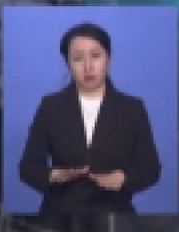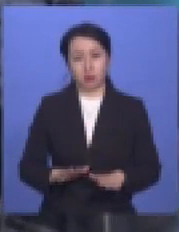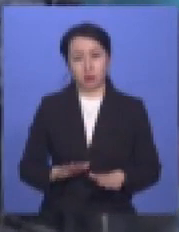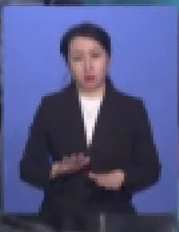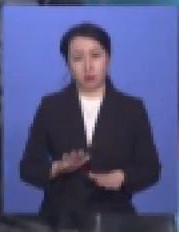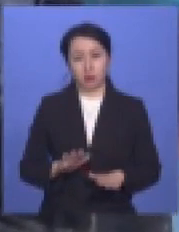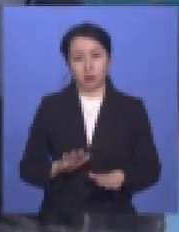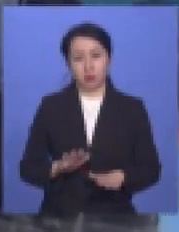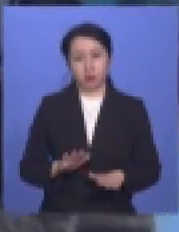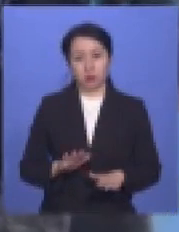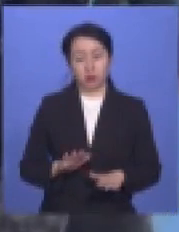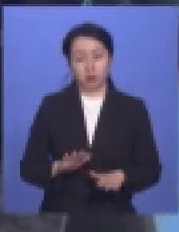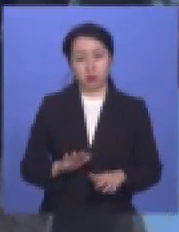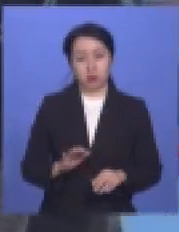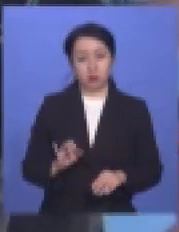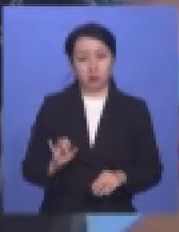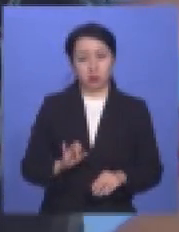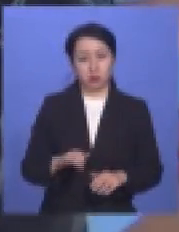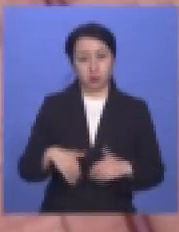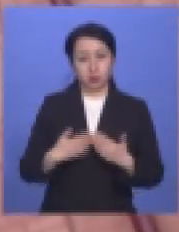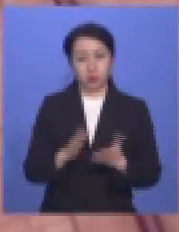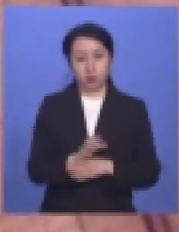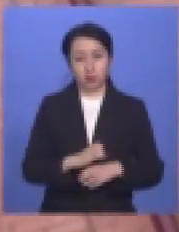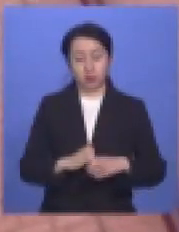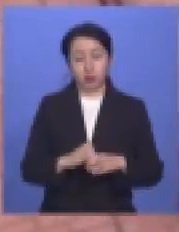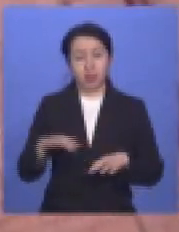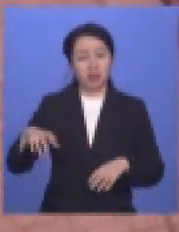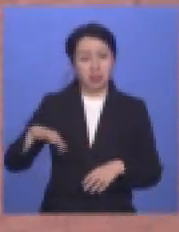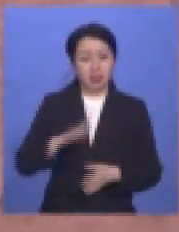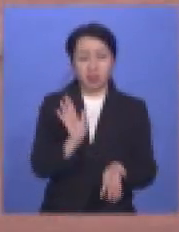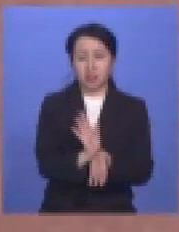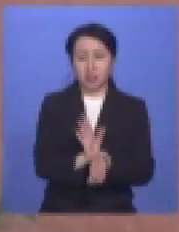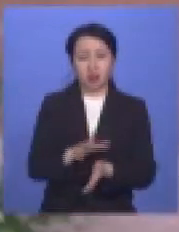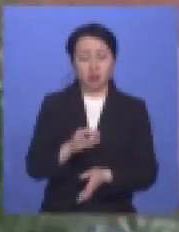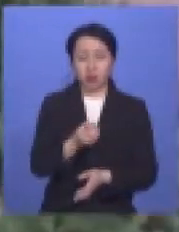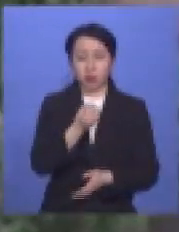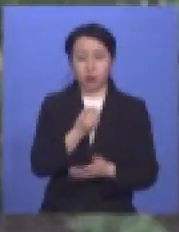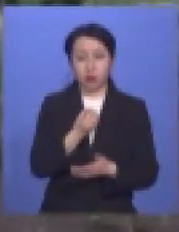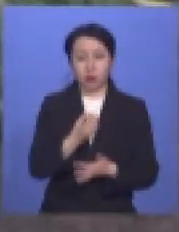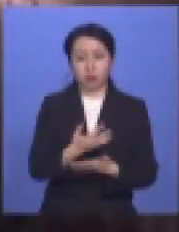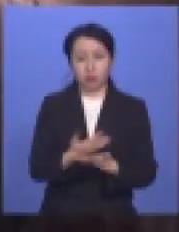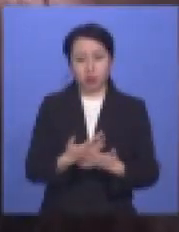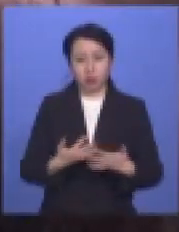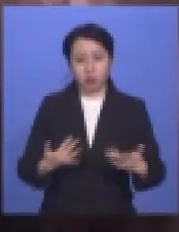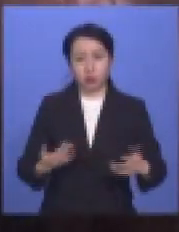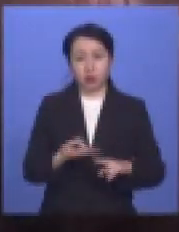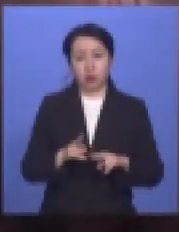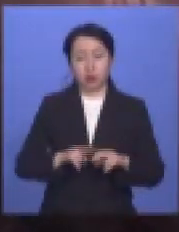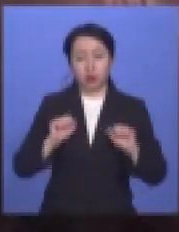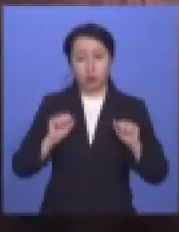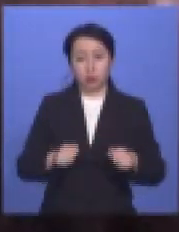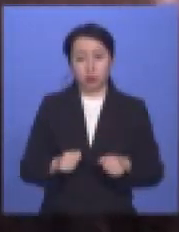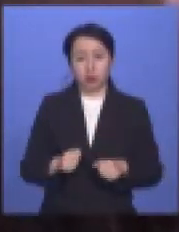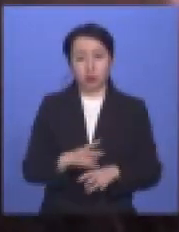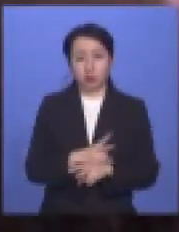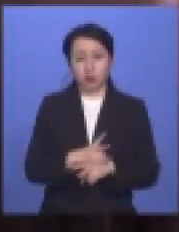вот, ну, и пошли другим. Тараканы загрязняют все вокруг продуктами своей жизнедеятельности, которые могут содержать